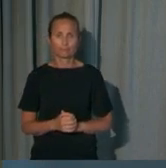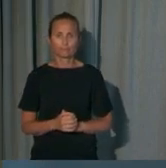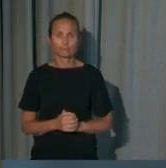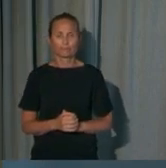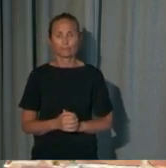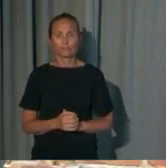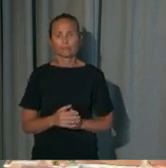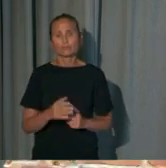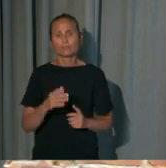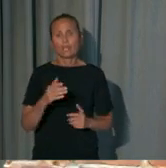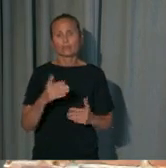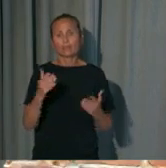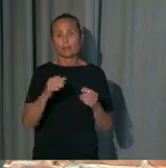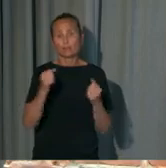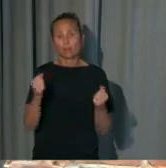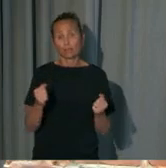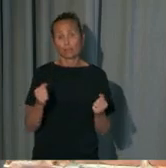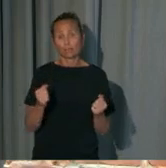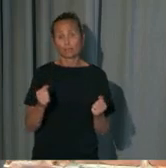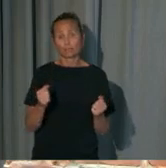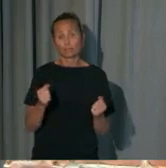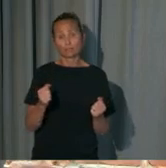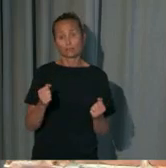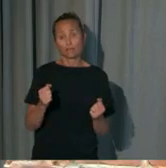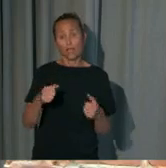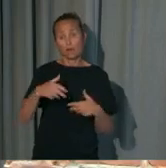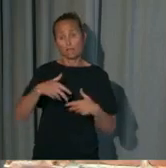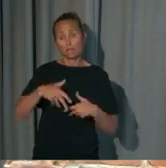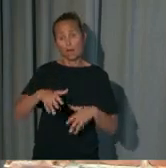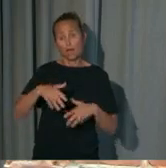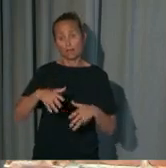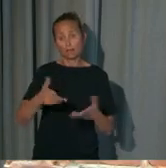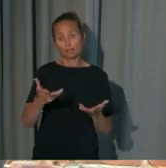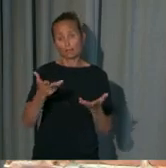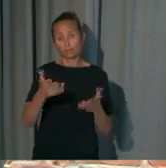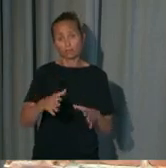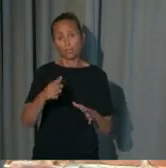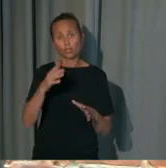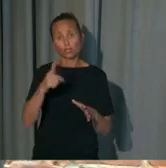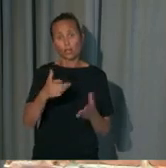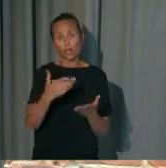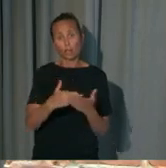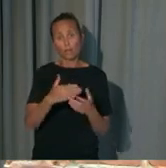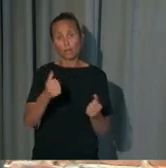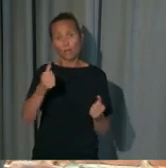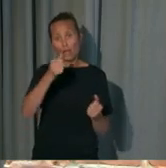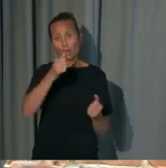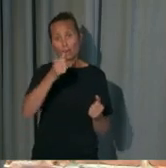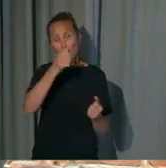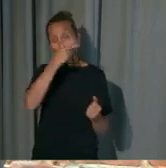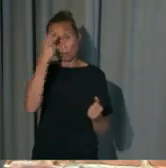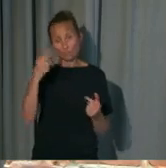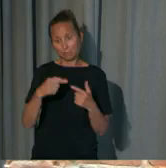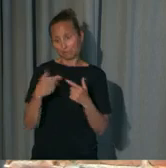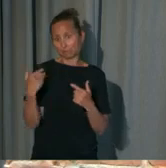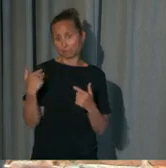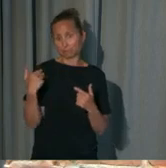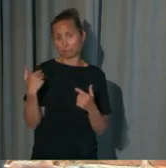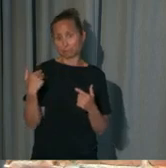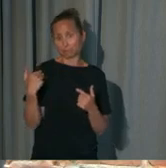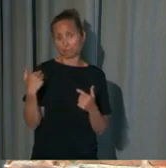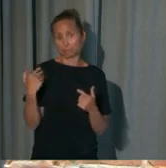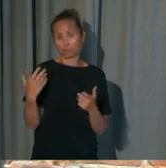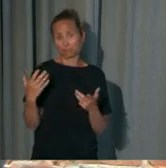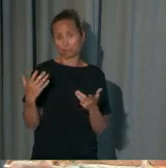Kjetil Andersland, Dagbladet. Støre, paraden ble jo avlyst i dag etter anbefaling fra politiet, men nå nettopp kun for,